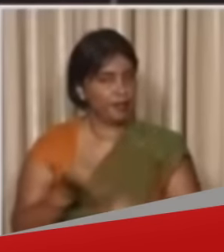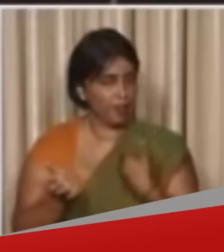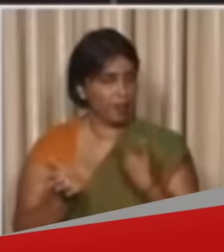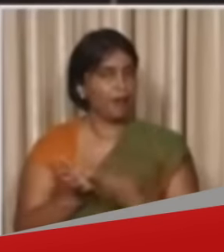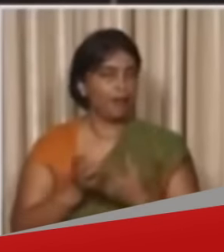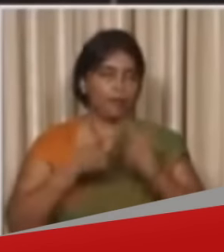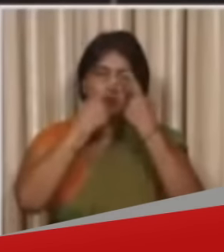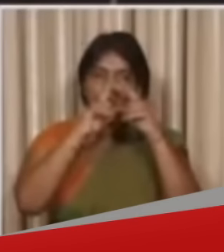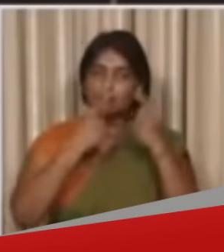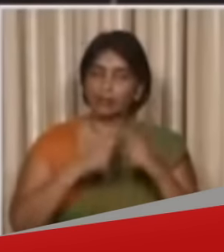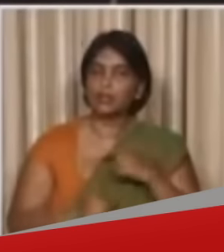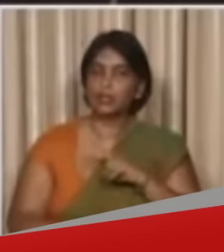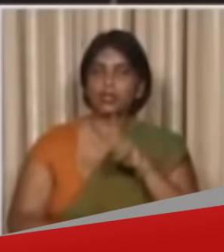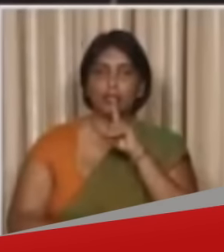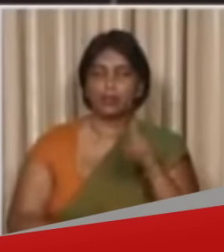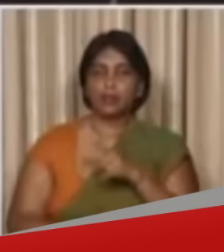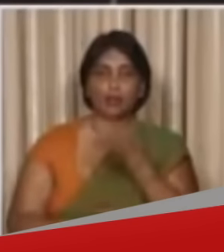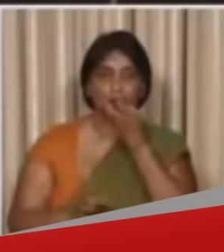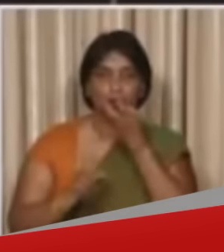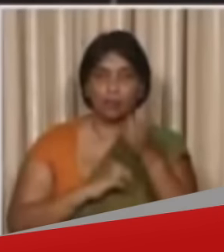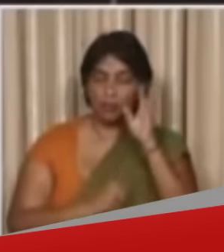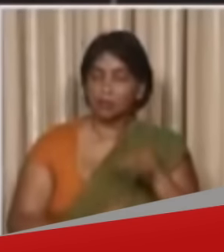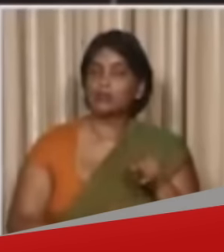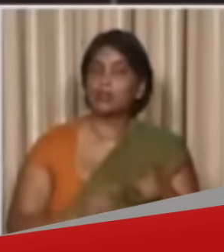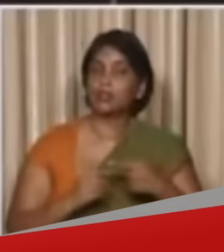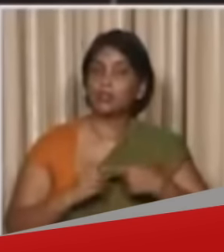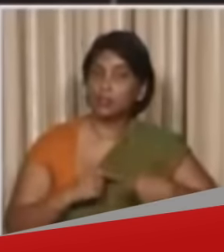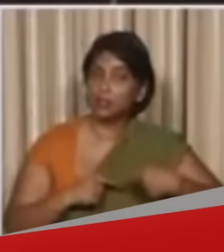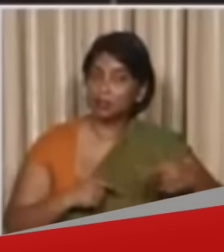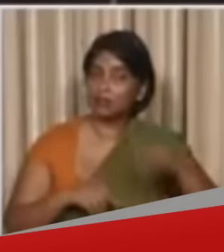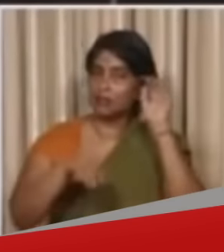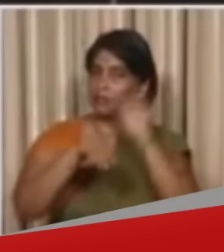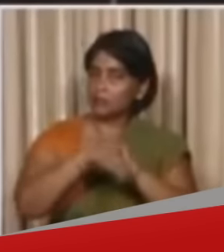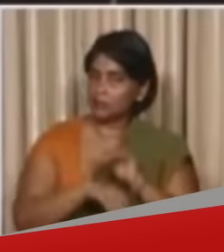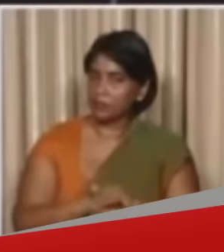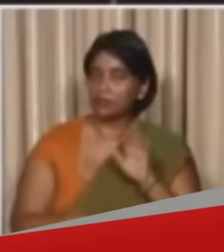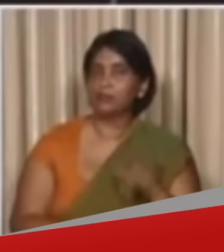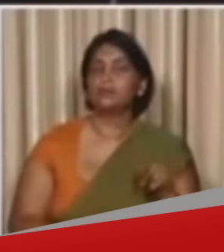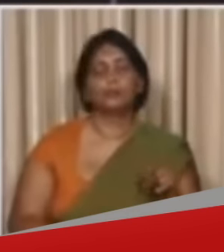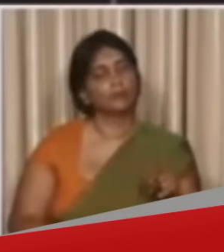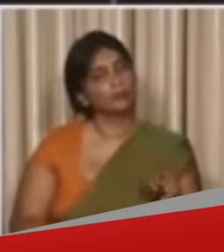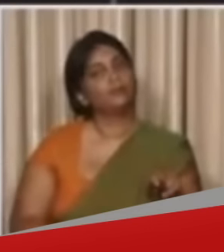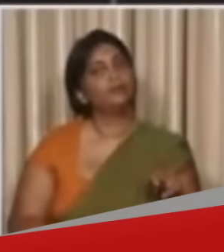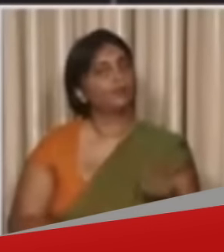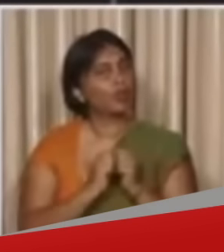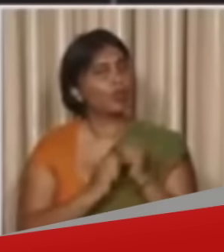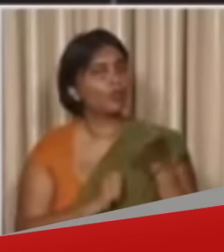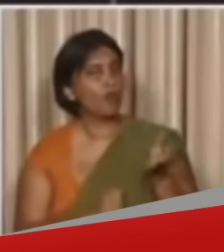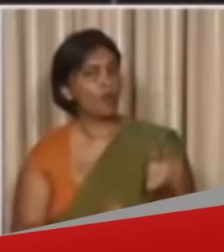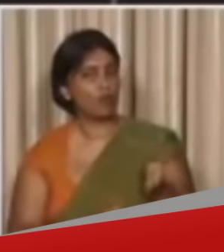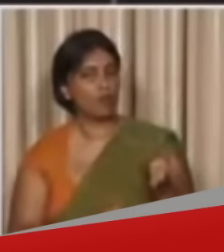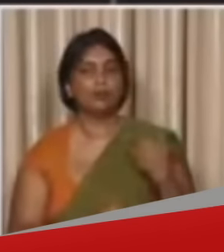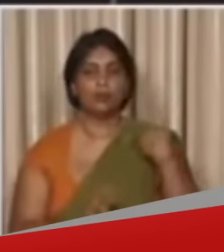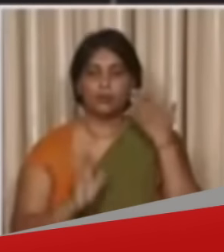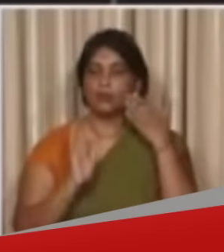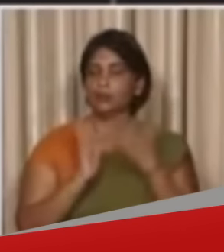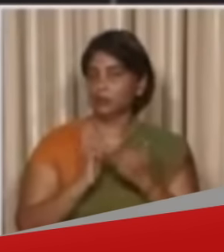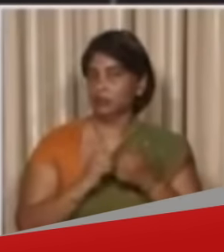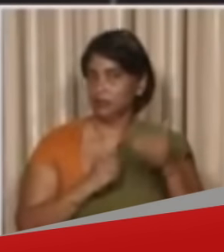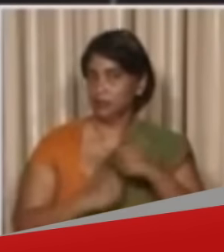එක, මේ ප්‍රහාරය වෙච්ච දවසේ ඉඳලා, මේක හඳුරගත්ත දවසේ ඉඳලා මේක කවුද කරේ කියලා මම මේ පිළිබඳ ඊළඟට